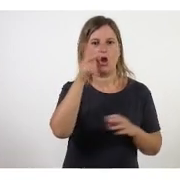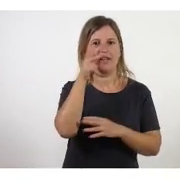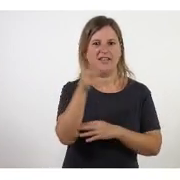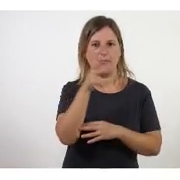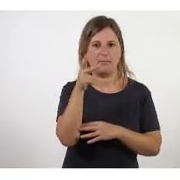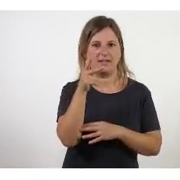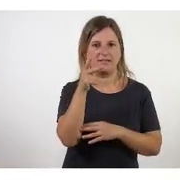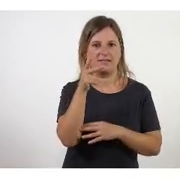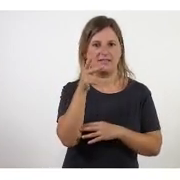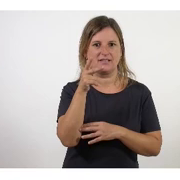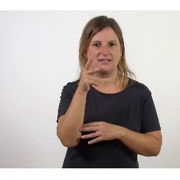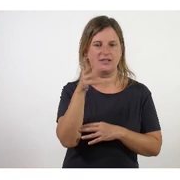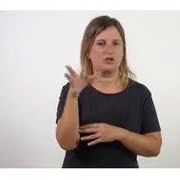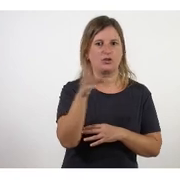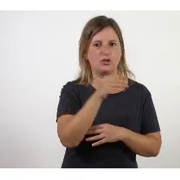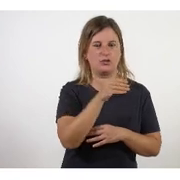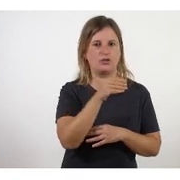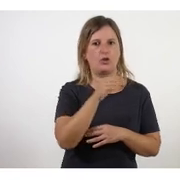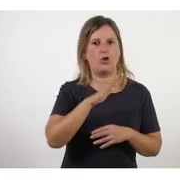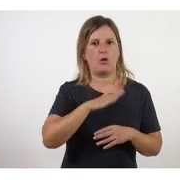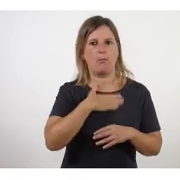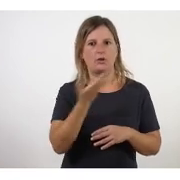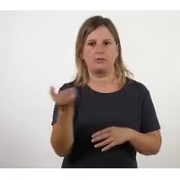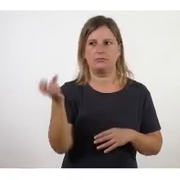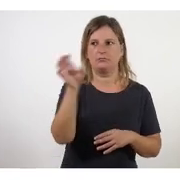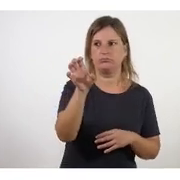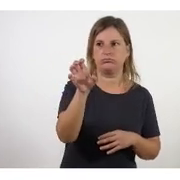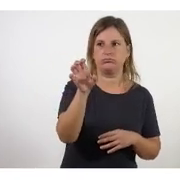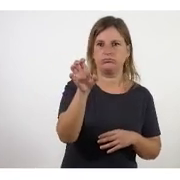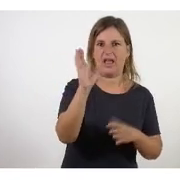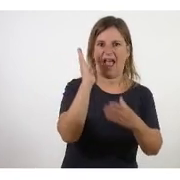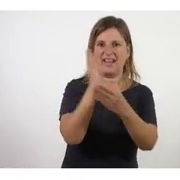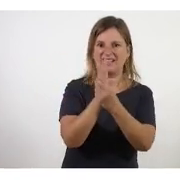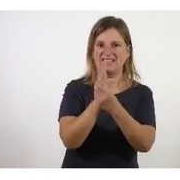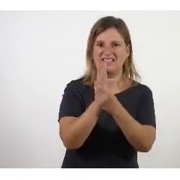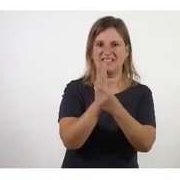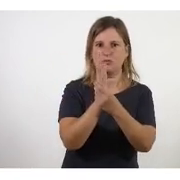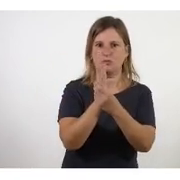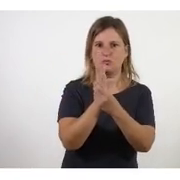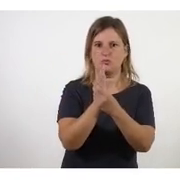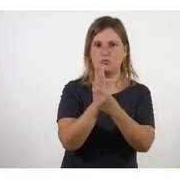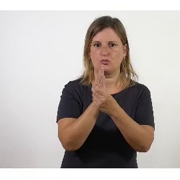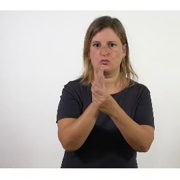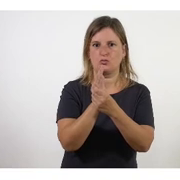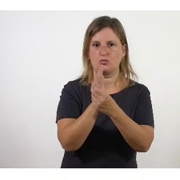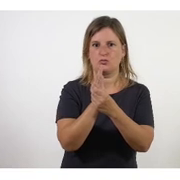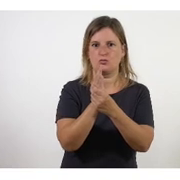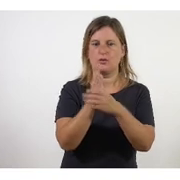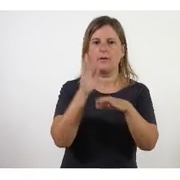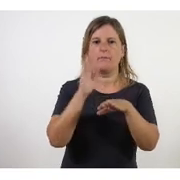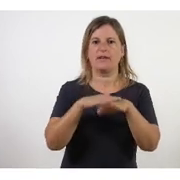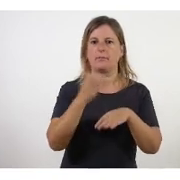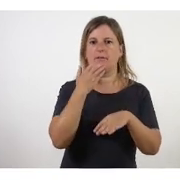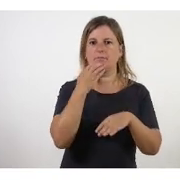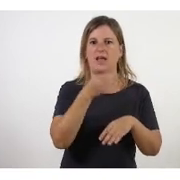diversos arxius, com has fet amb els Chirons. Suposo que vol dir que si podem posar diferents Chirons i textes. Sí. I ella diu que és per posar una